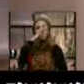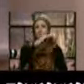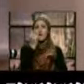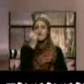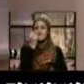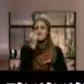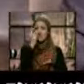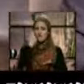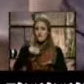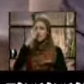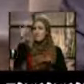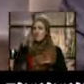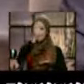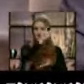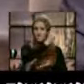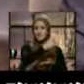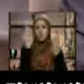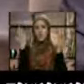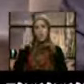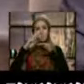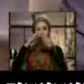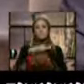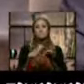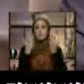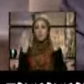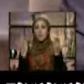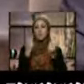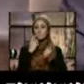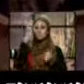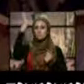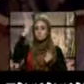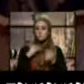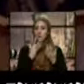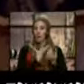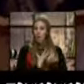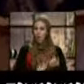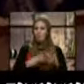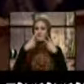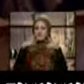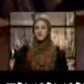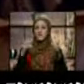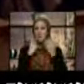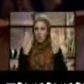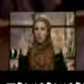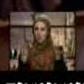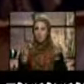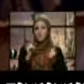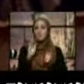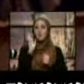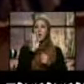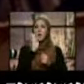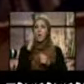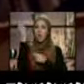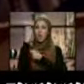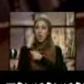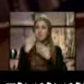الا هديته، ولا ميتا الا رحمته، اللهم انزل على مصر بركاتك ورحمتك وافتح لها يا رب العالمين من فضلك